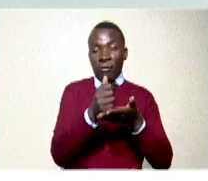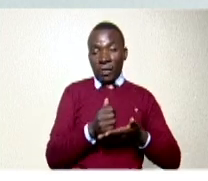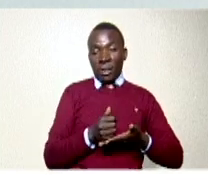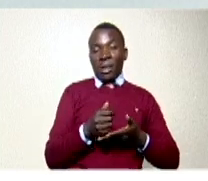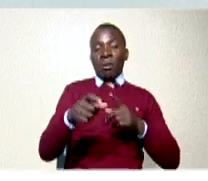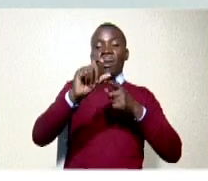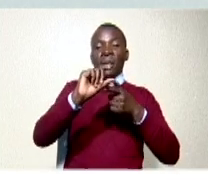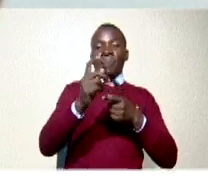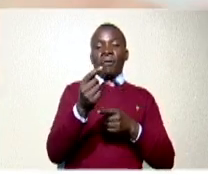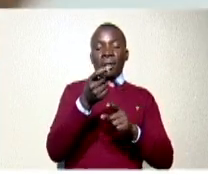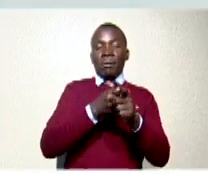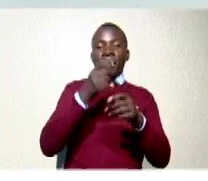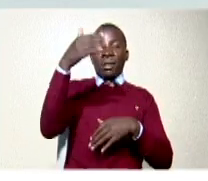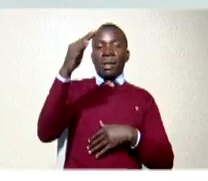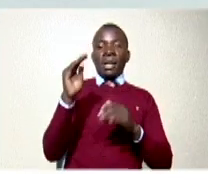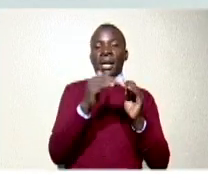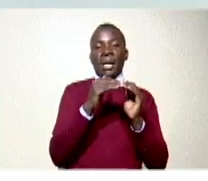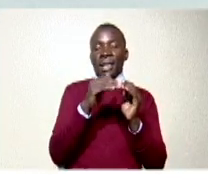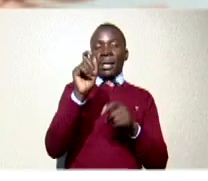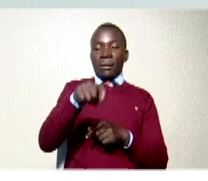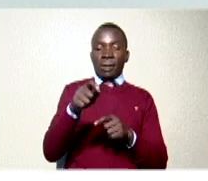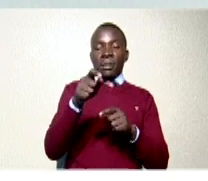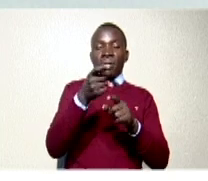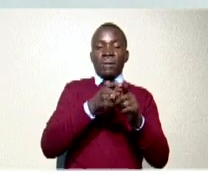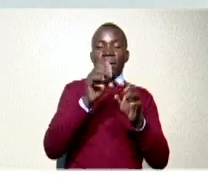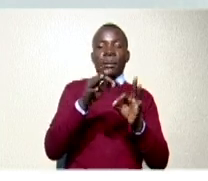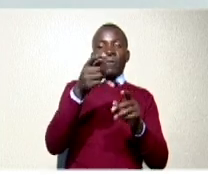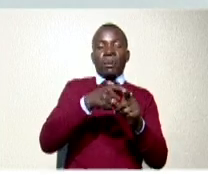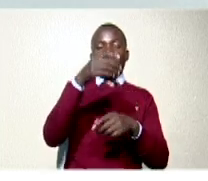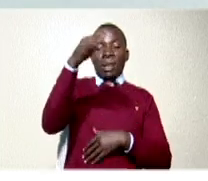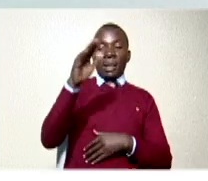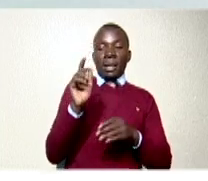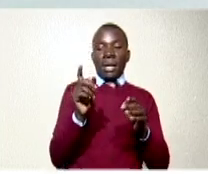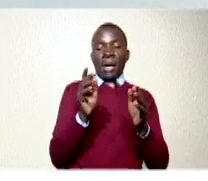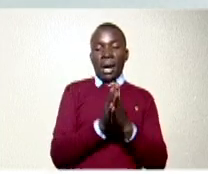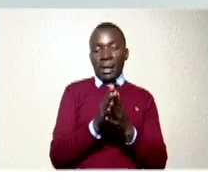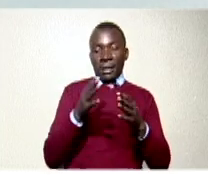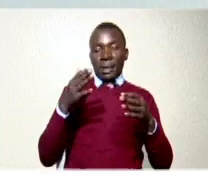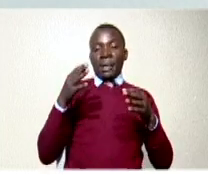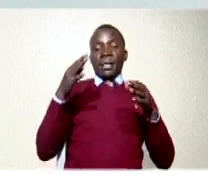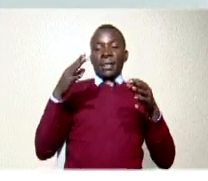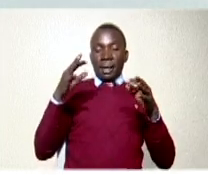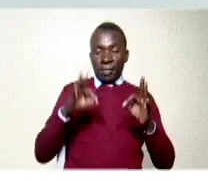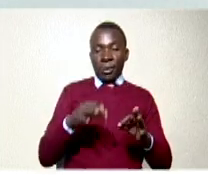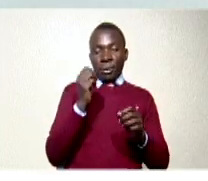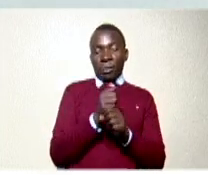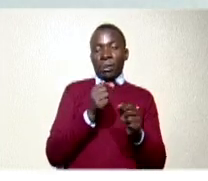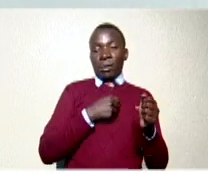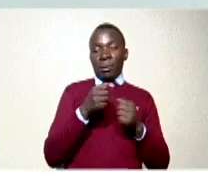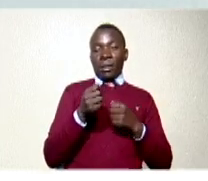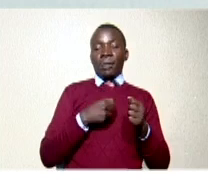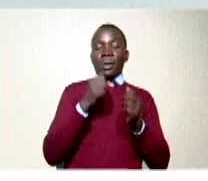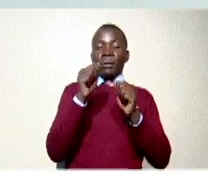hanze akangana nayo dukeneye gutumiza ibintu hanze na made in Rwanda nayo ni ukugeza gufasha ibintu twagakwiye hanze bigakorerwa mu